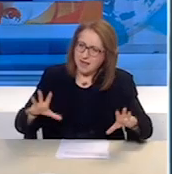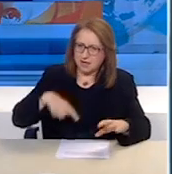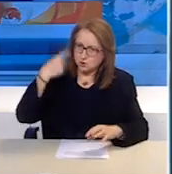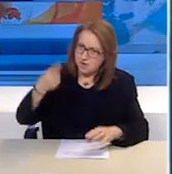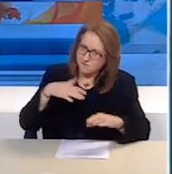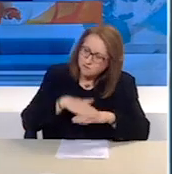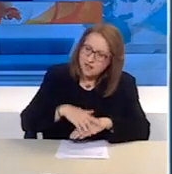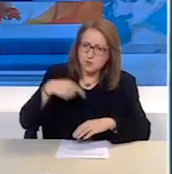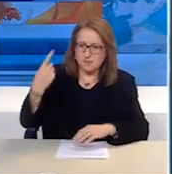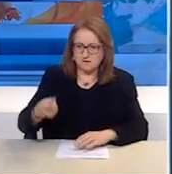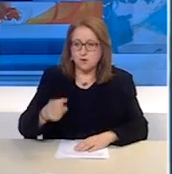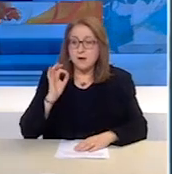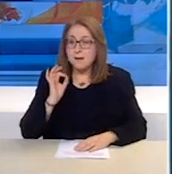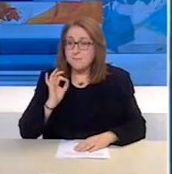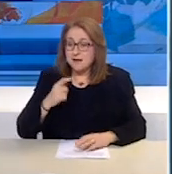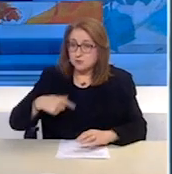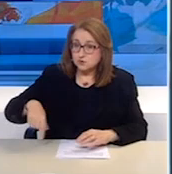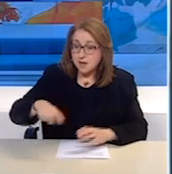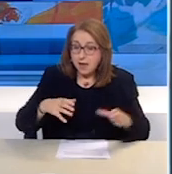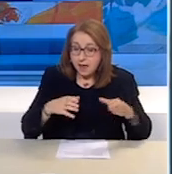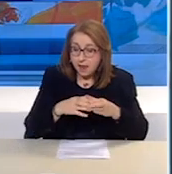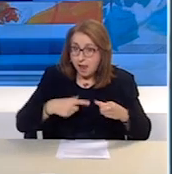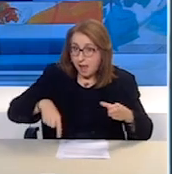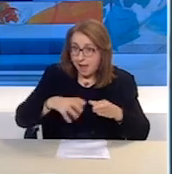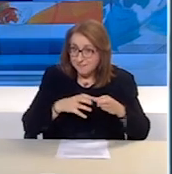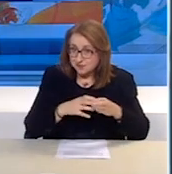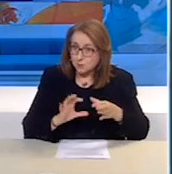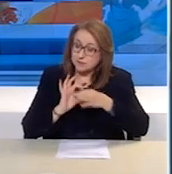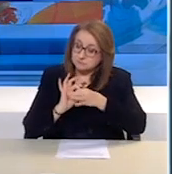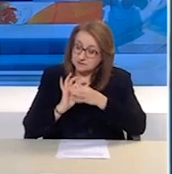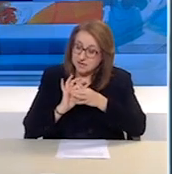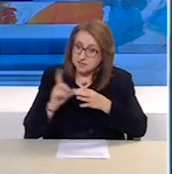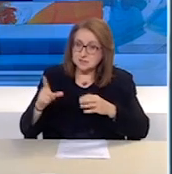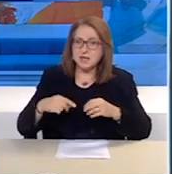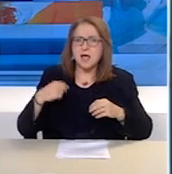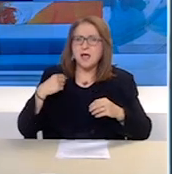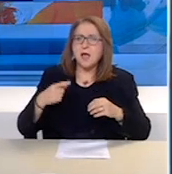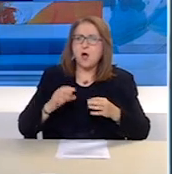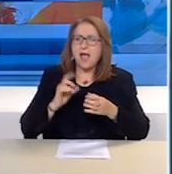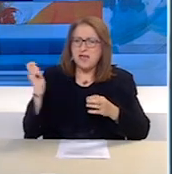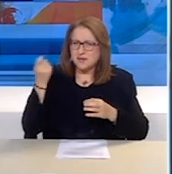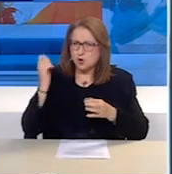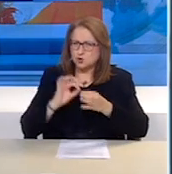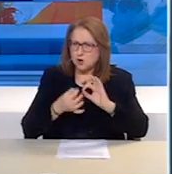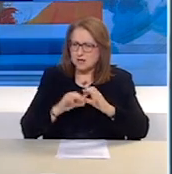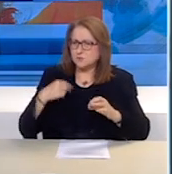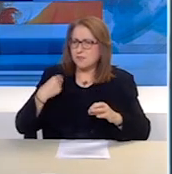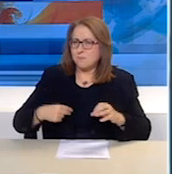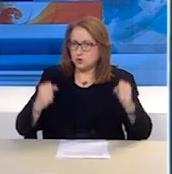και τα κείμενα που κυκλοφορούμε στην Επιτροπή σε συνεργασία με τον Εθνικό Οργανισμό Δημόσιας Υγείας είναι ότι επεκτείνεται